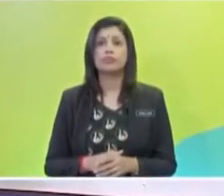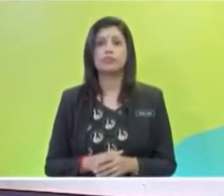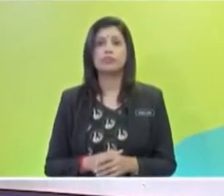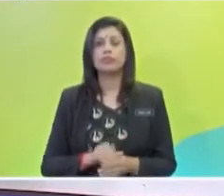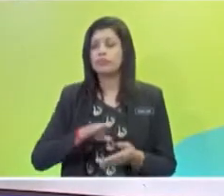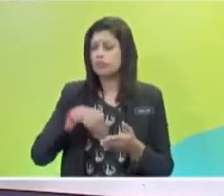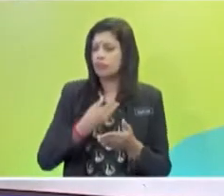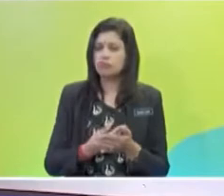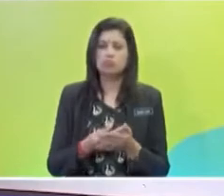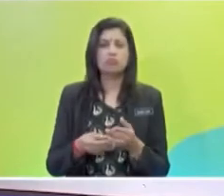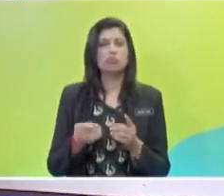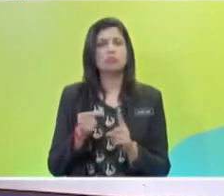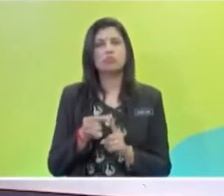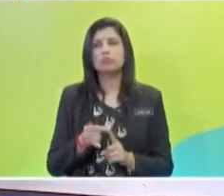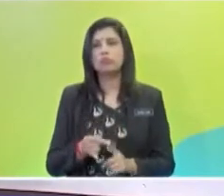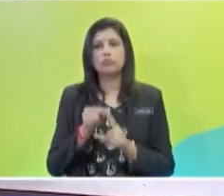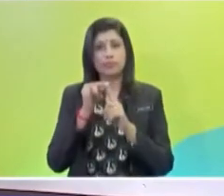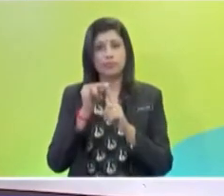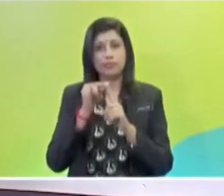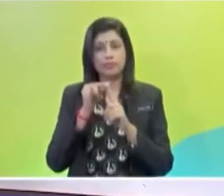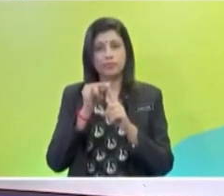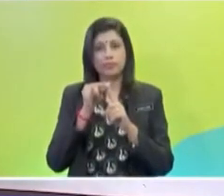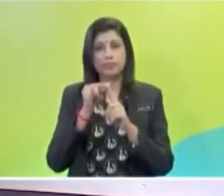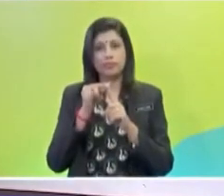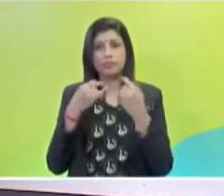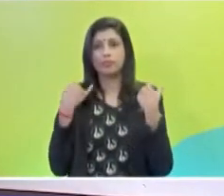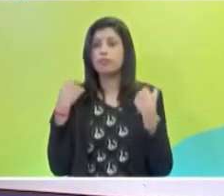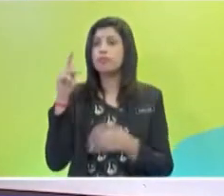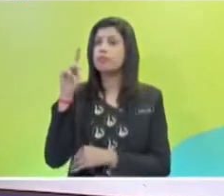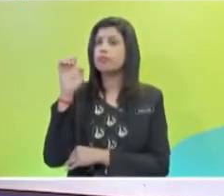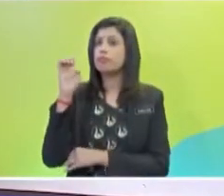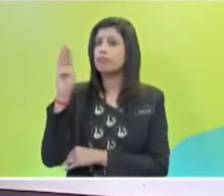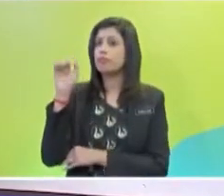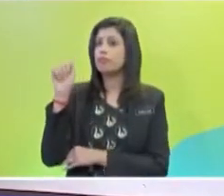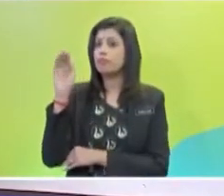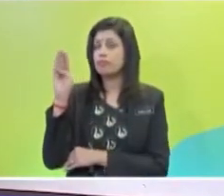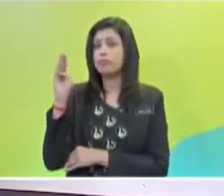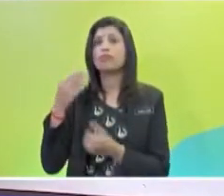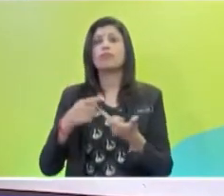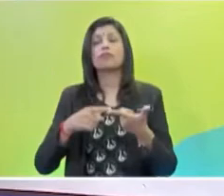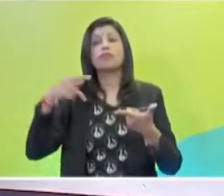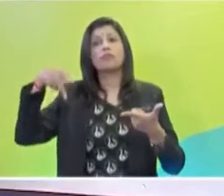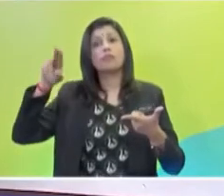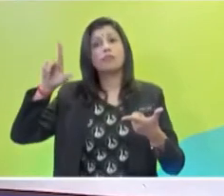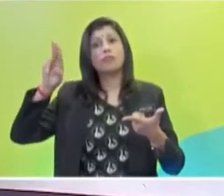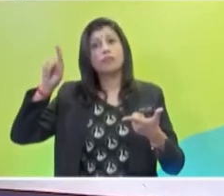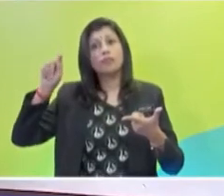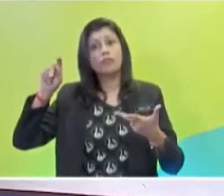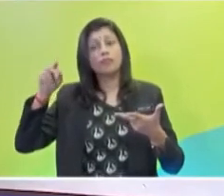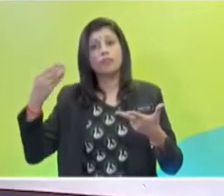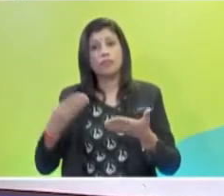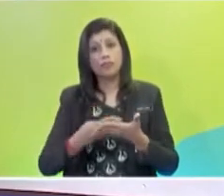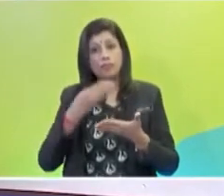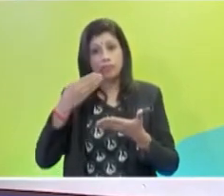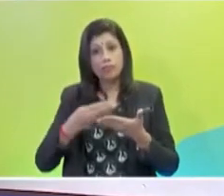kafe ni semua istimewa. Semua istimewa? Semua istimewa. Kita ada kebab istimewa, pulut, bubur. Kita ada jeruk,